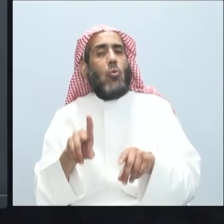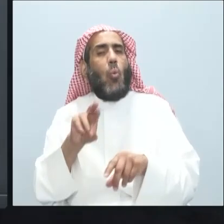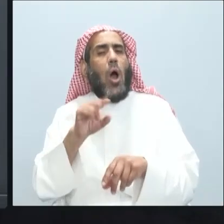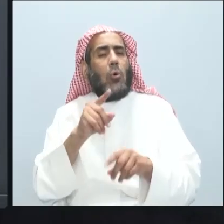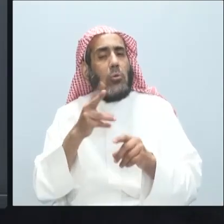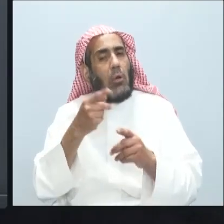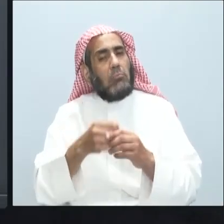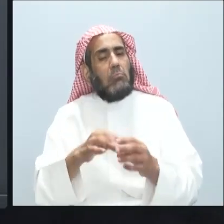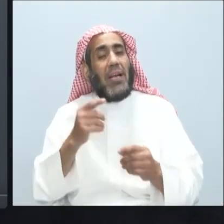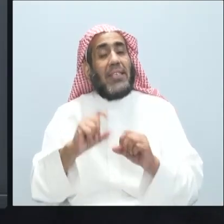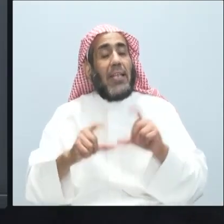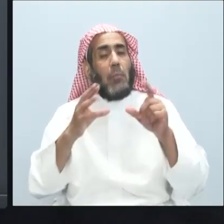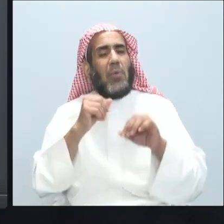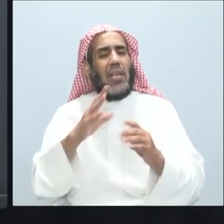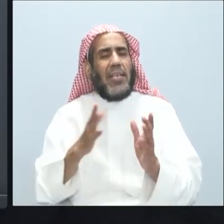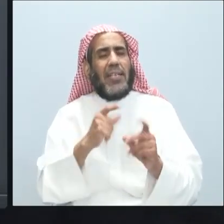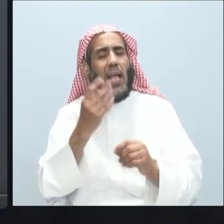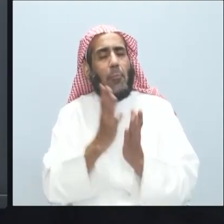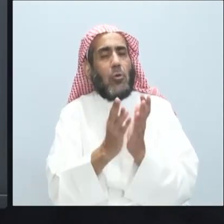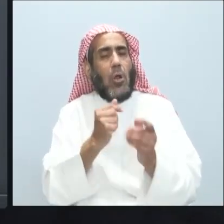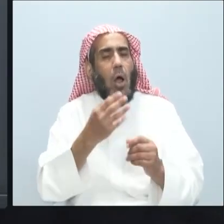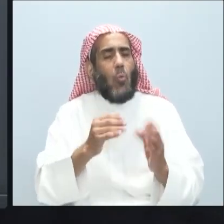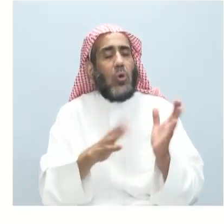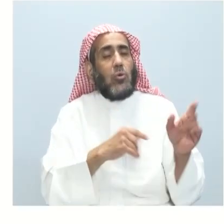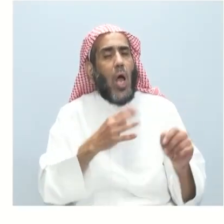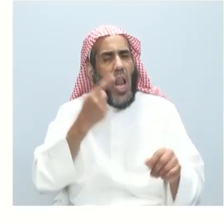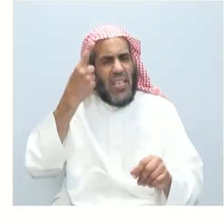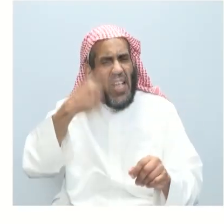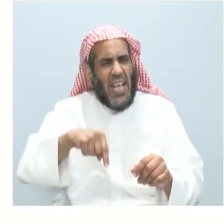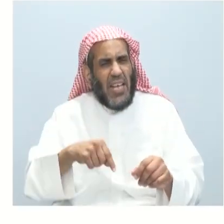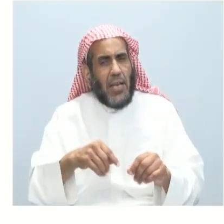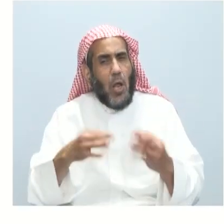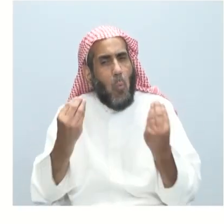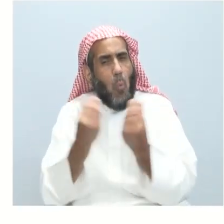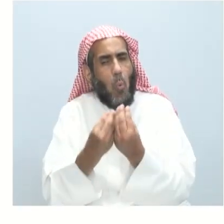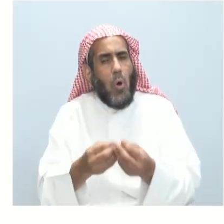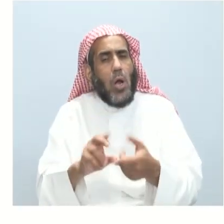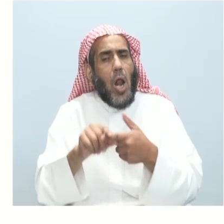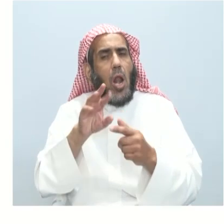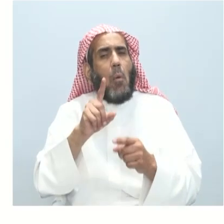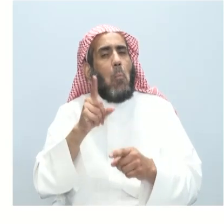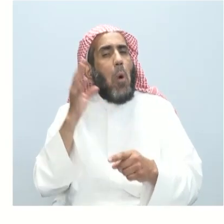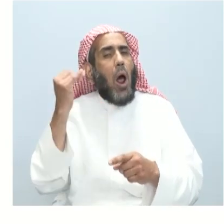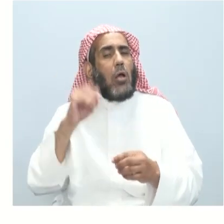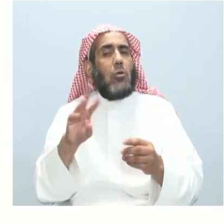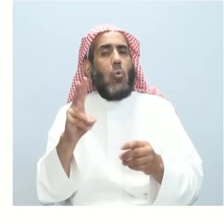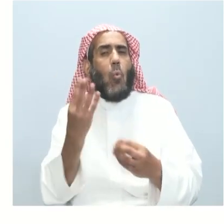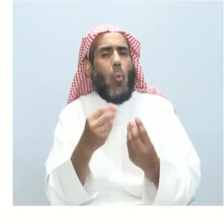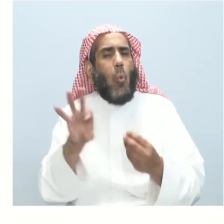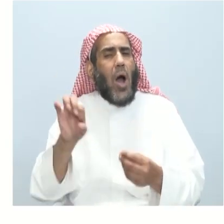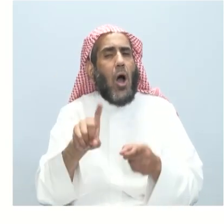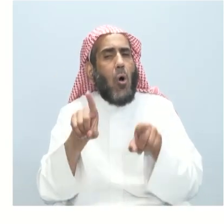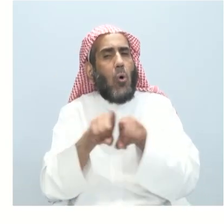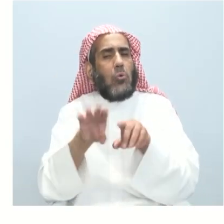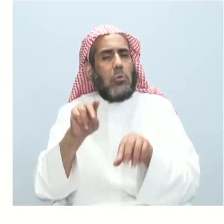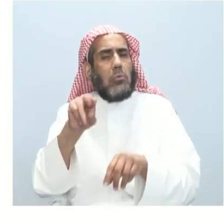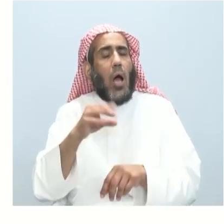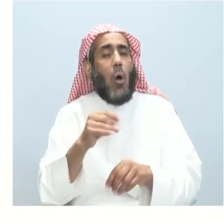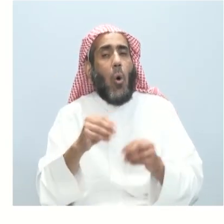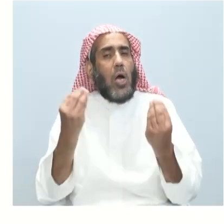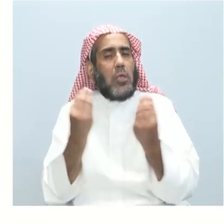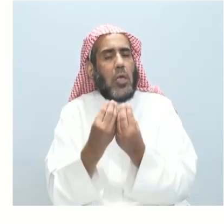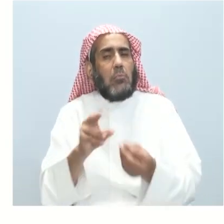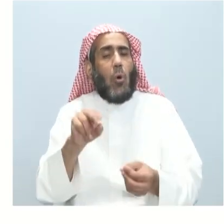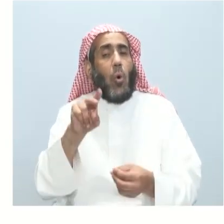الدليل من كتاب او سنه على تحريم الجمع بين المراه واختها هنا الدليل ل وان تجمعوا